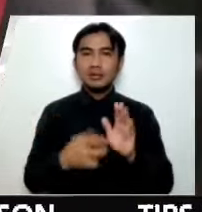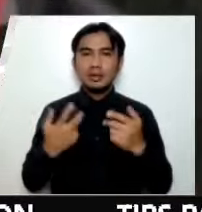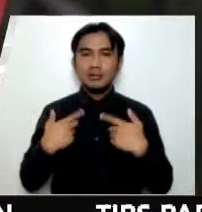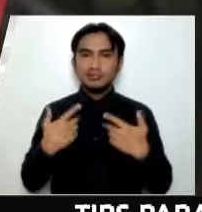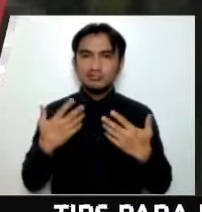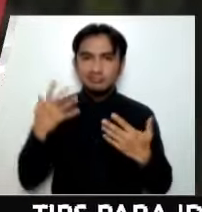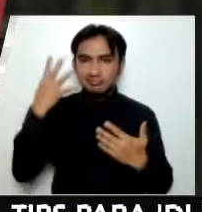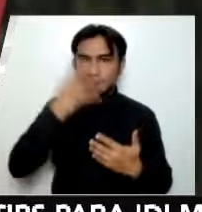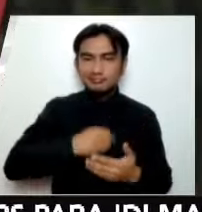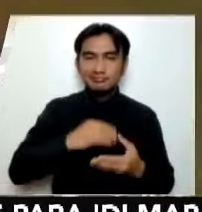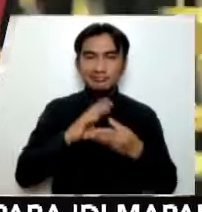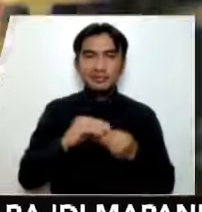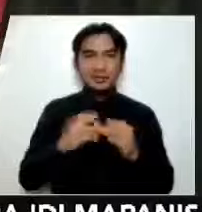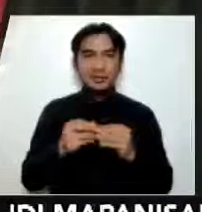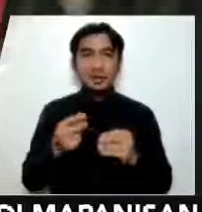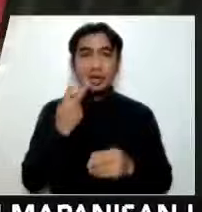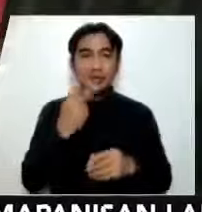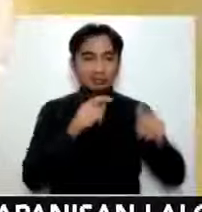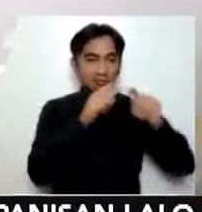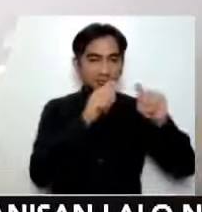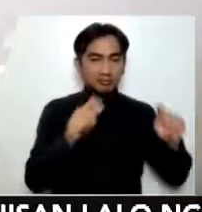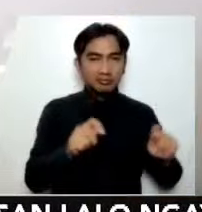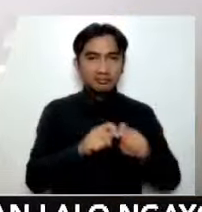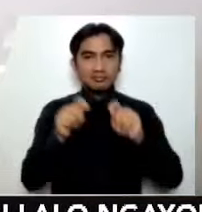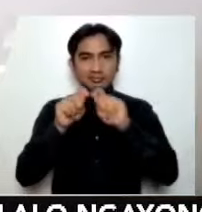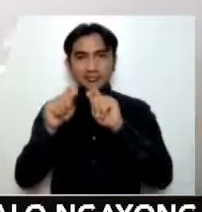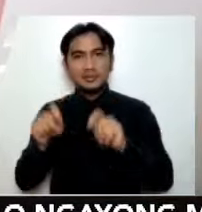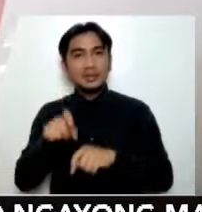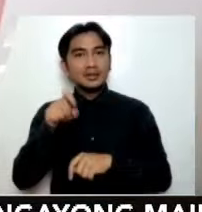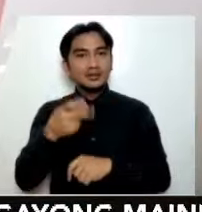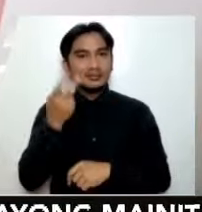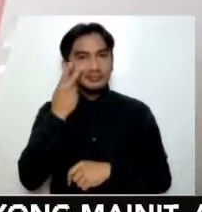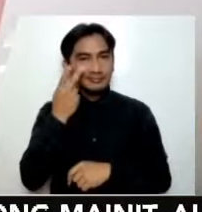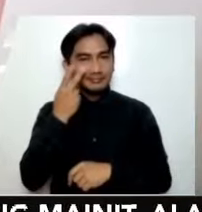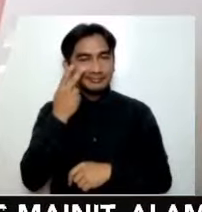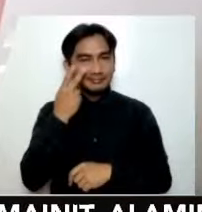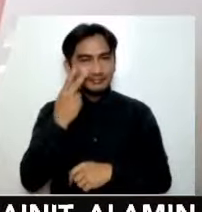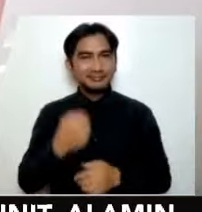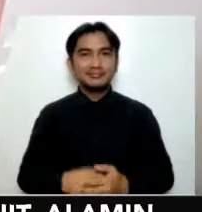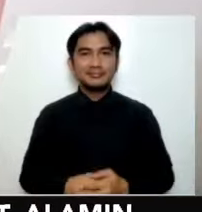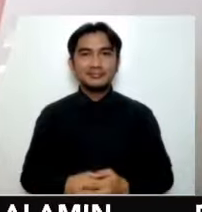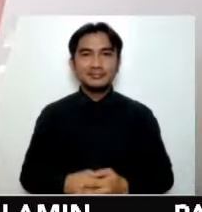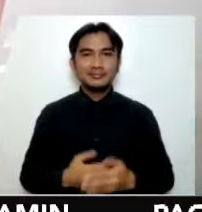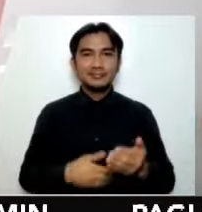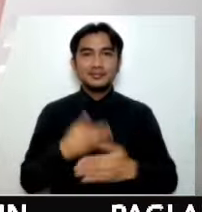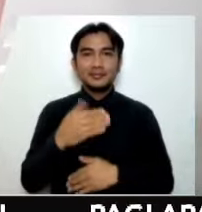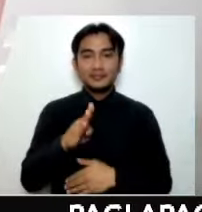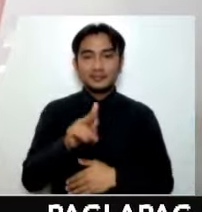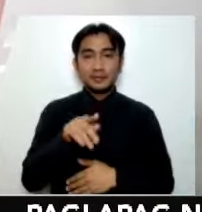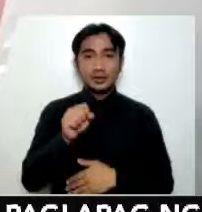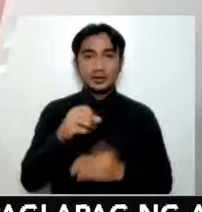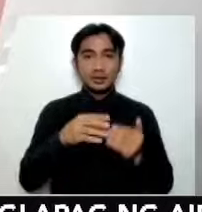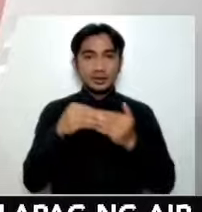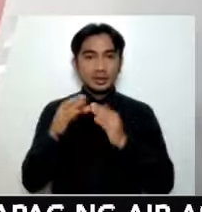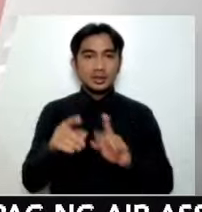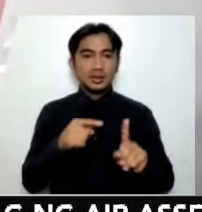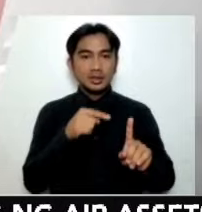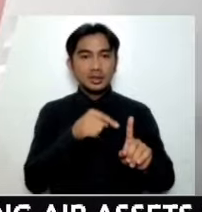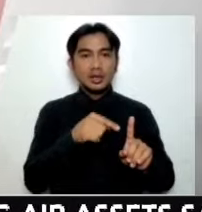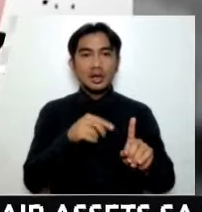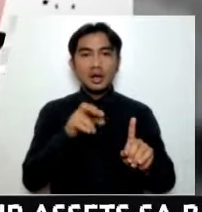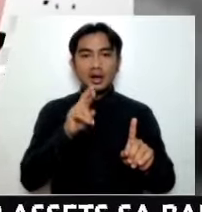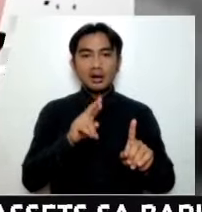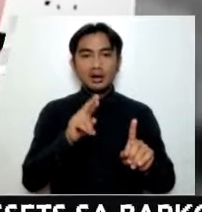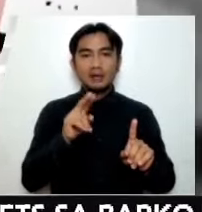Triangle dapat Abangan at BTS leader na Si RM May bagong solo album